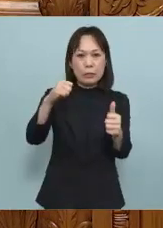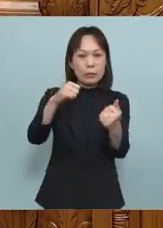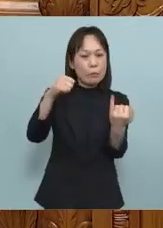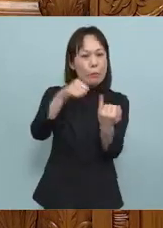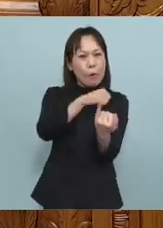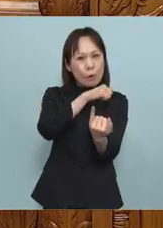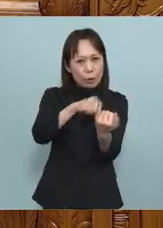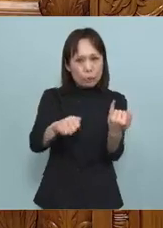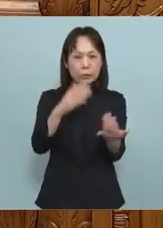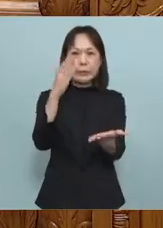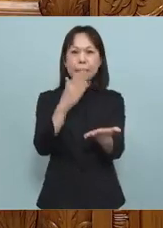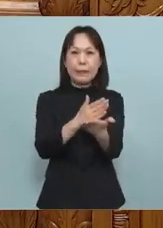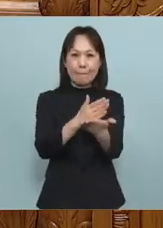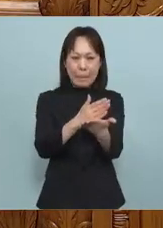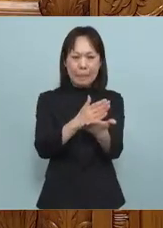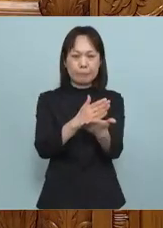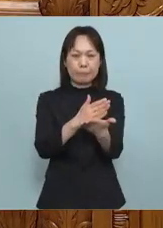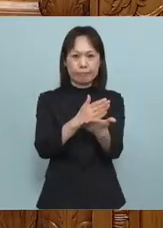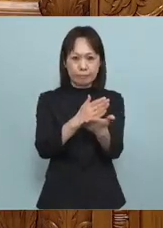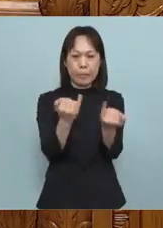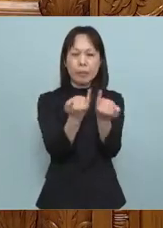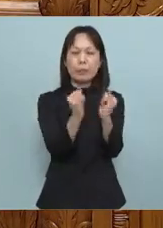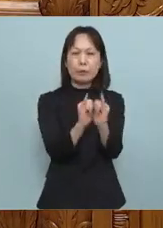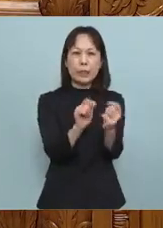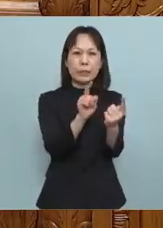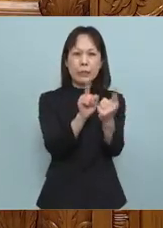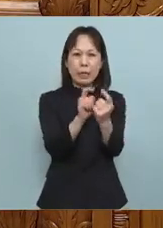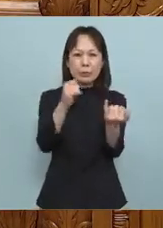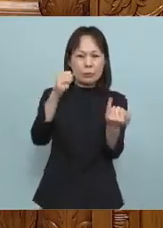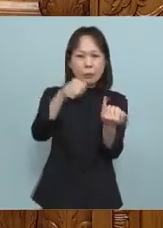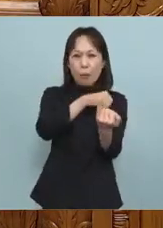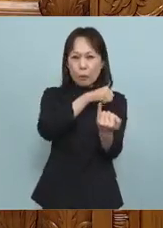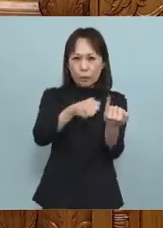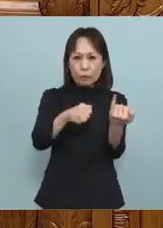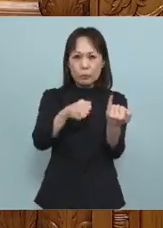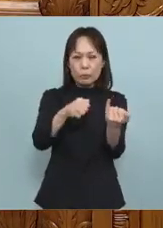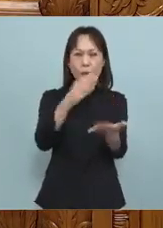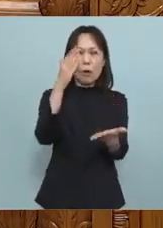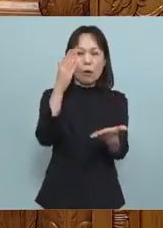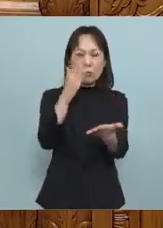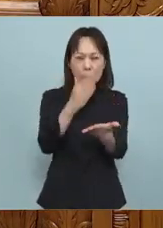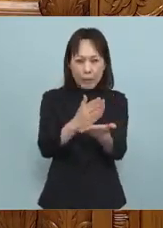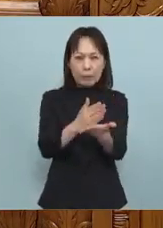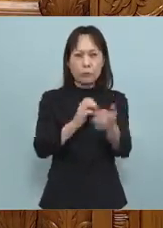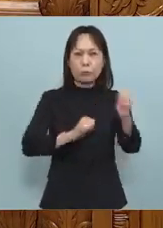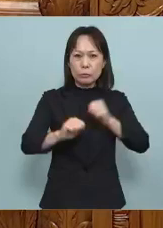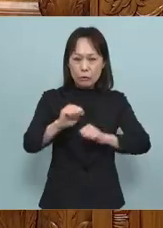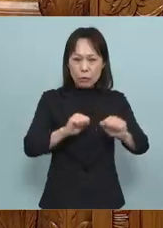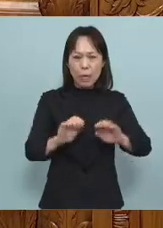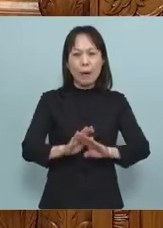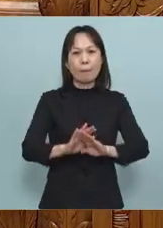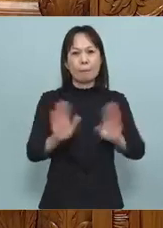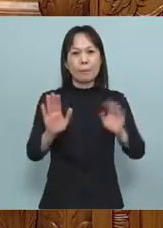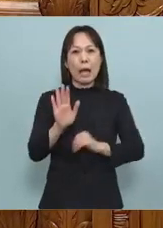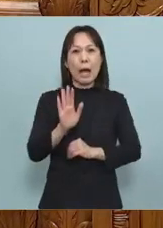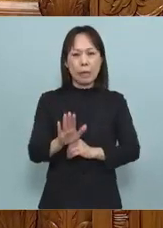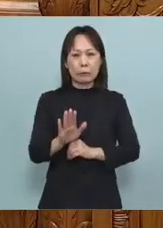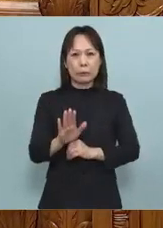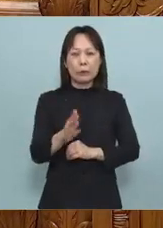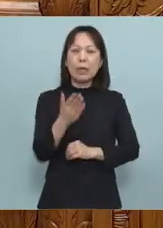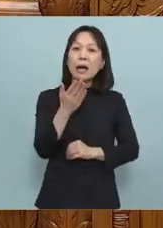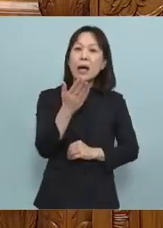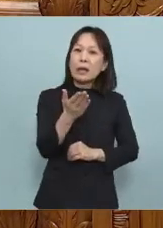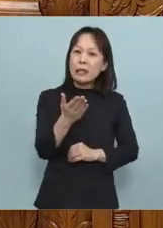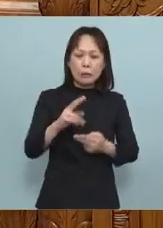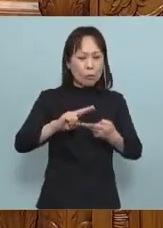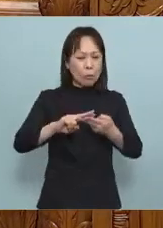デー。日本でも女性に対する暴力をなくす運動が取り組まれました。あなたの望まない性的